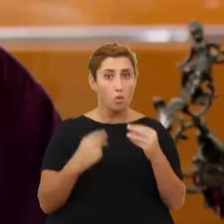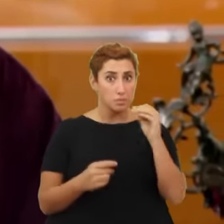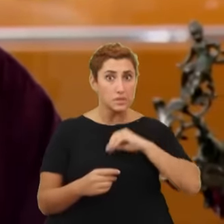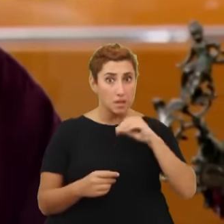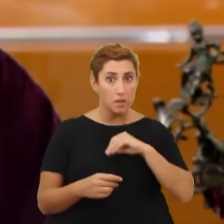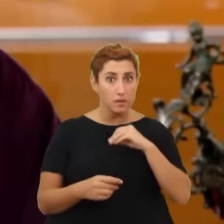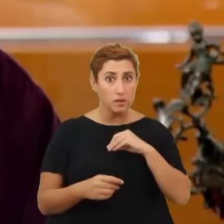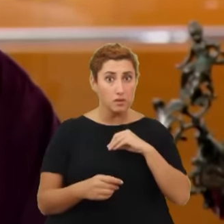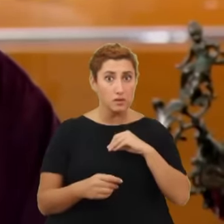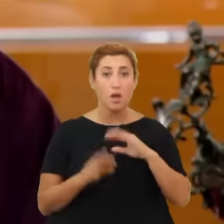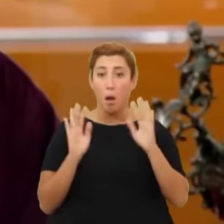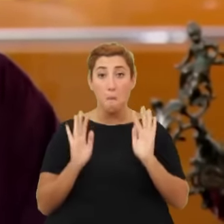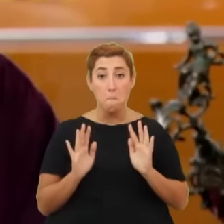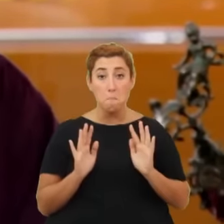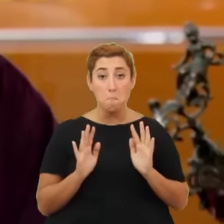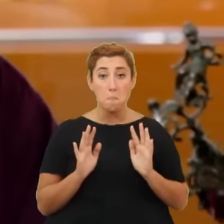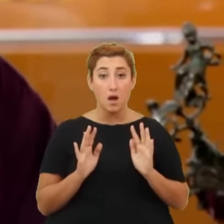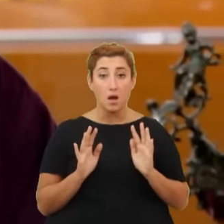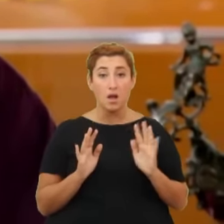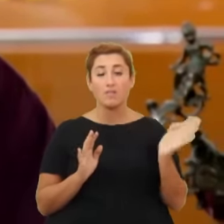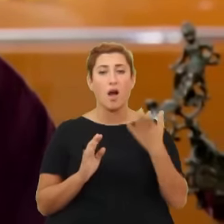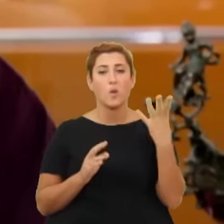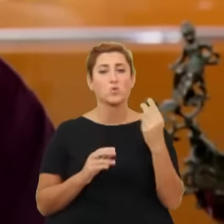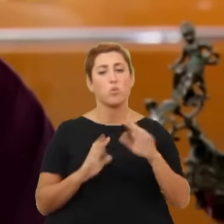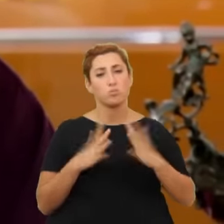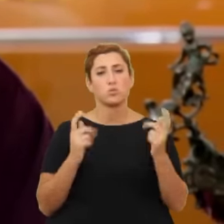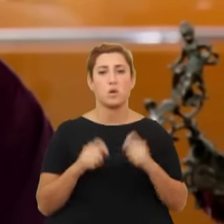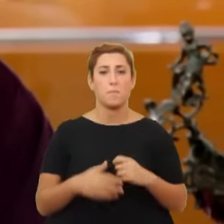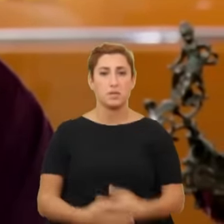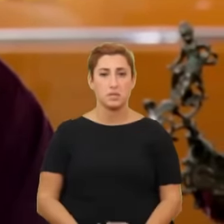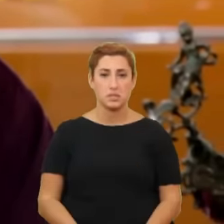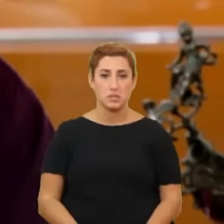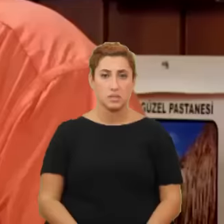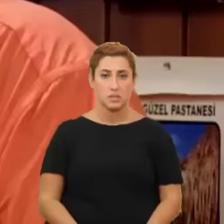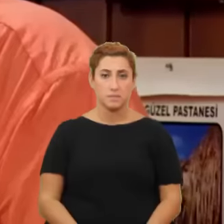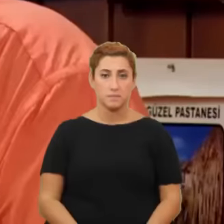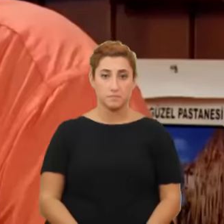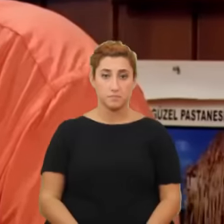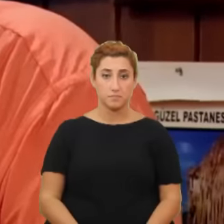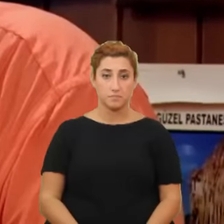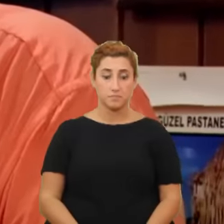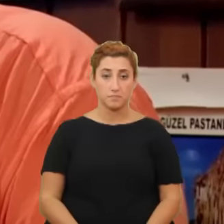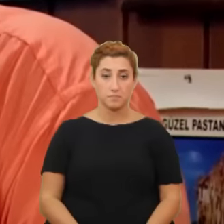sanırız ama daha çok bozarız.